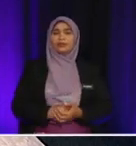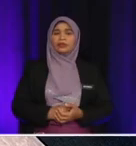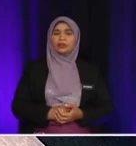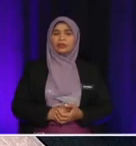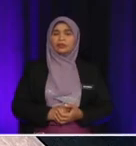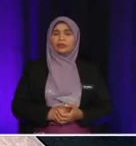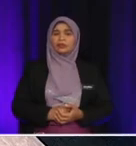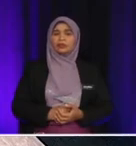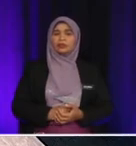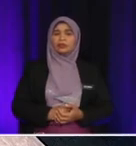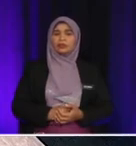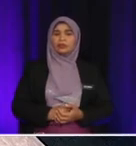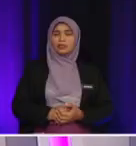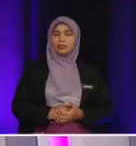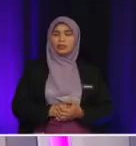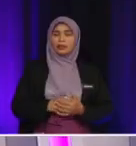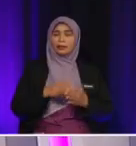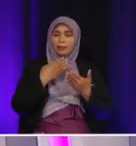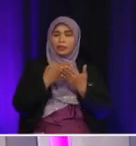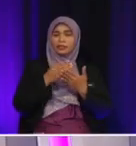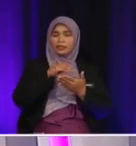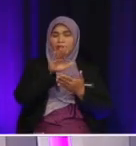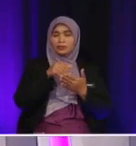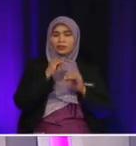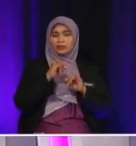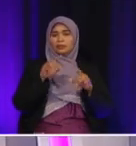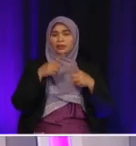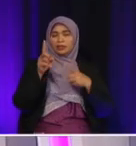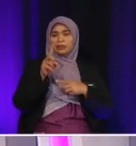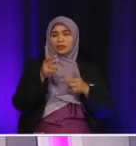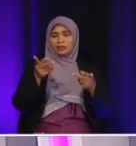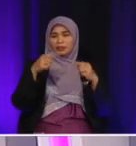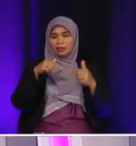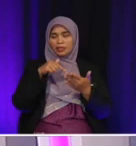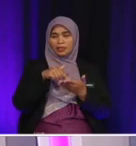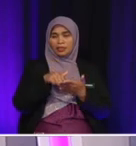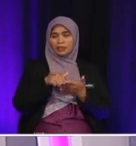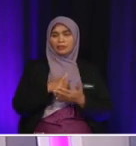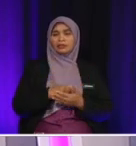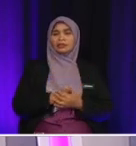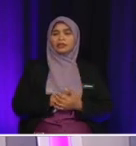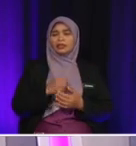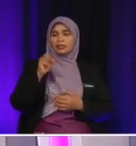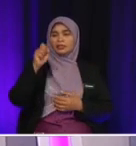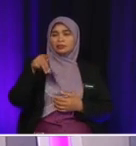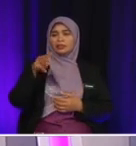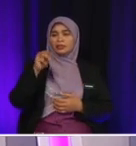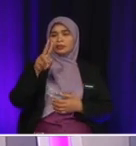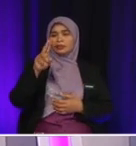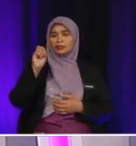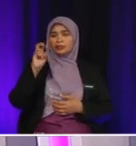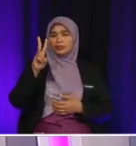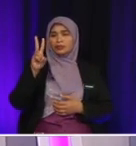soalan tulah Sebab Dia minta dua kan Oke Baik para penonton sekalian jangan ke mana-mana kembali selepas ini sukses SPM 2022